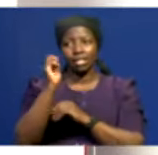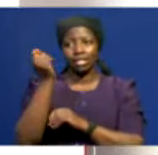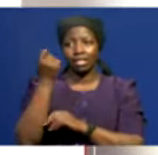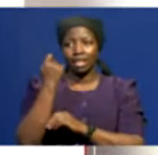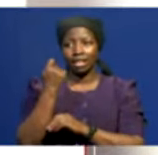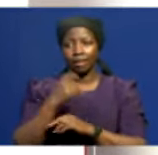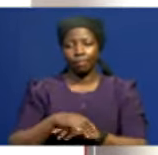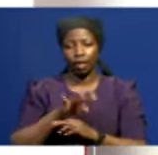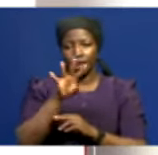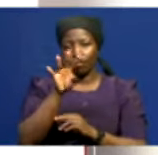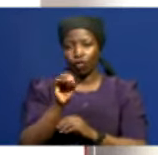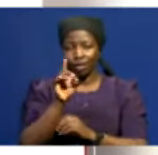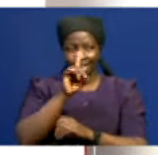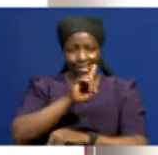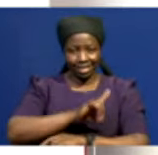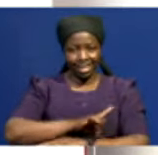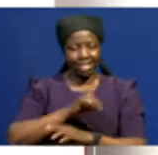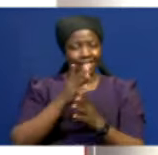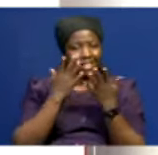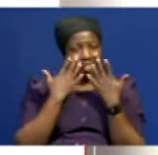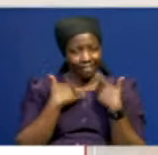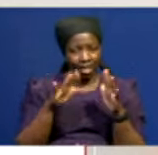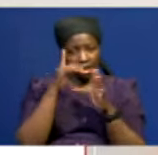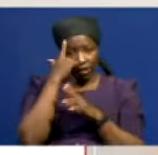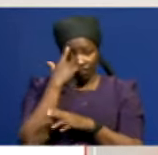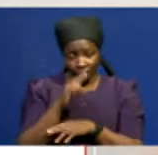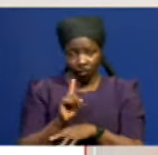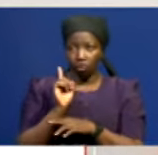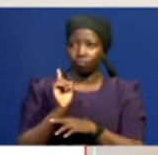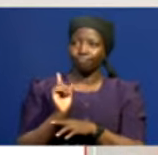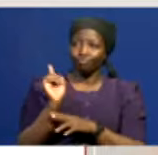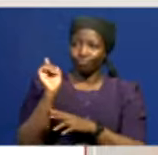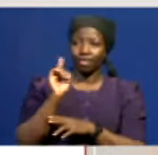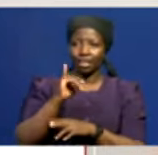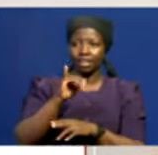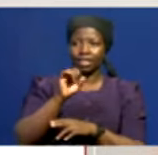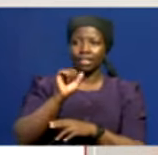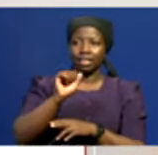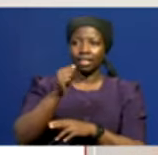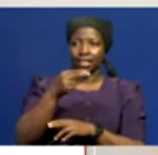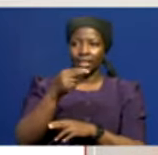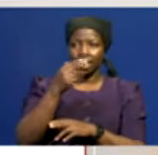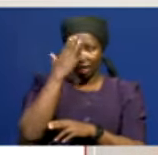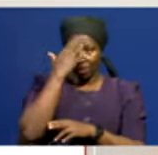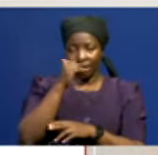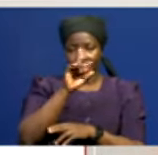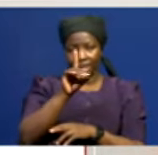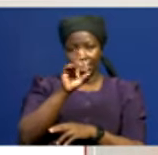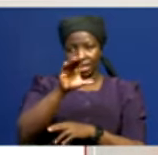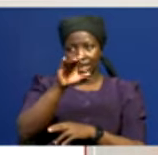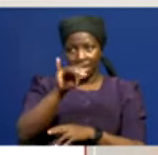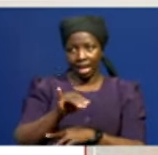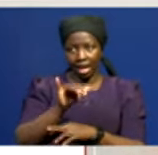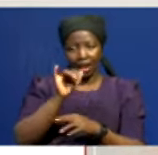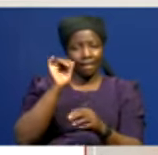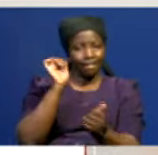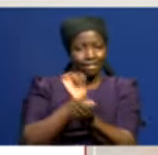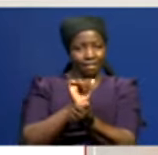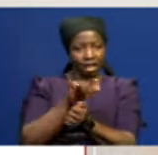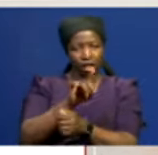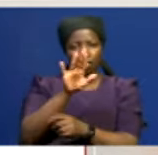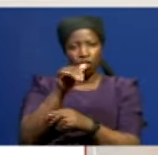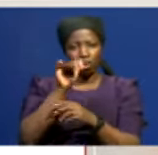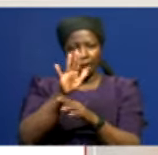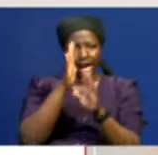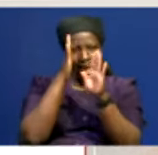za mwizi zimetimia kwa Isaya Lodo Belek baada ya kukamatwa na maafisa wa idara ya upelelezi wa jinai kutoka maficho yake katika eneo